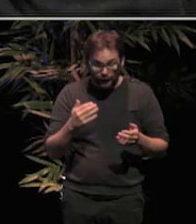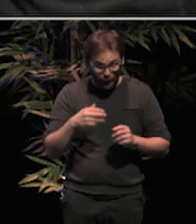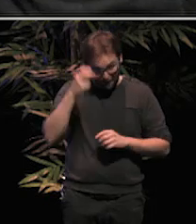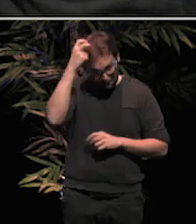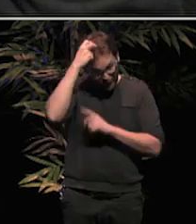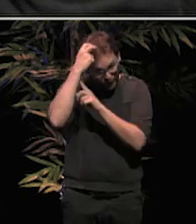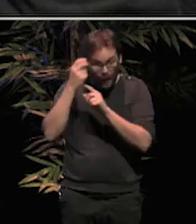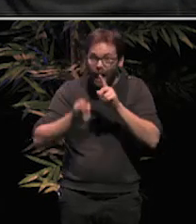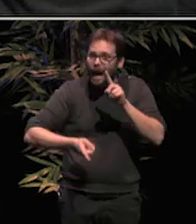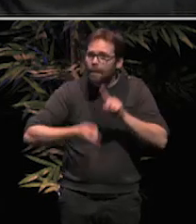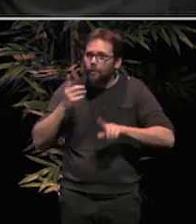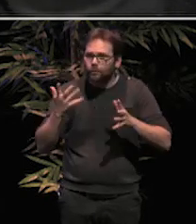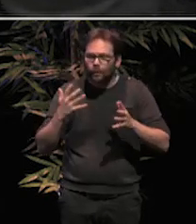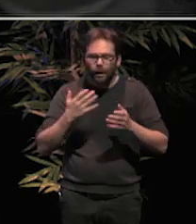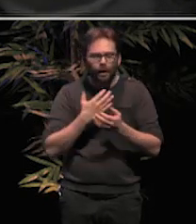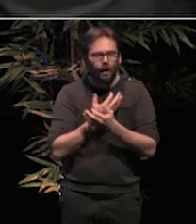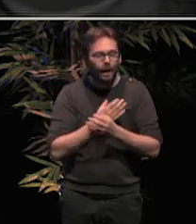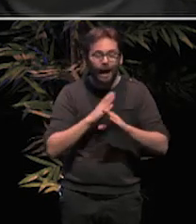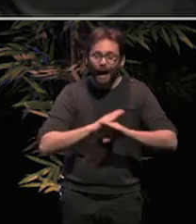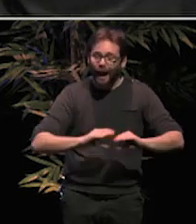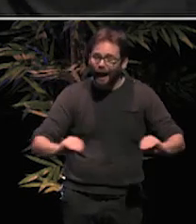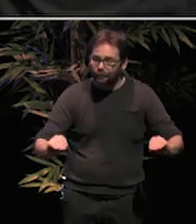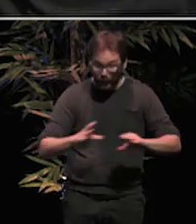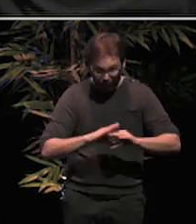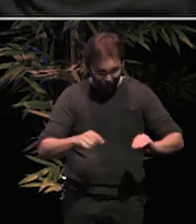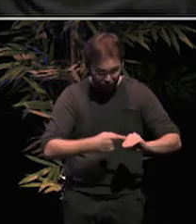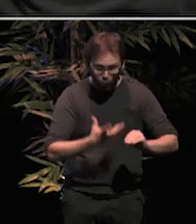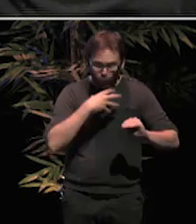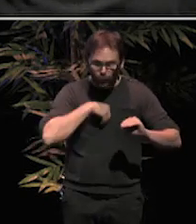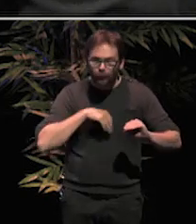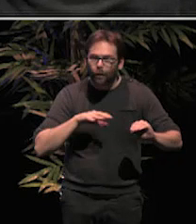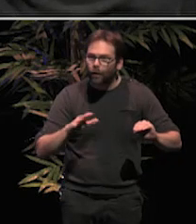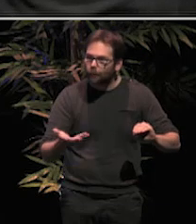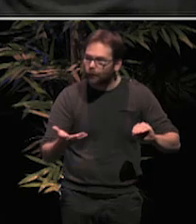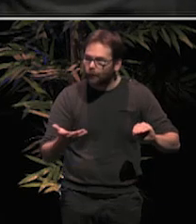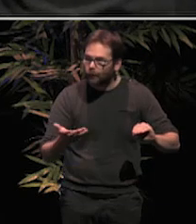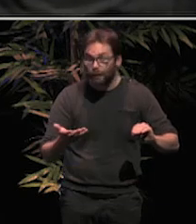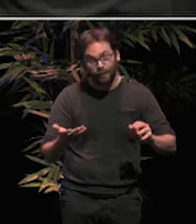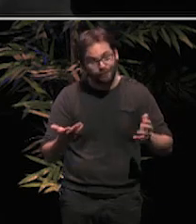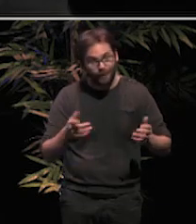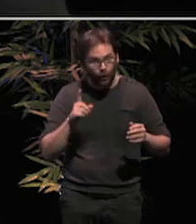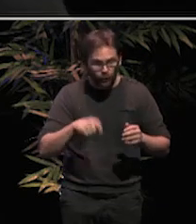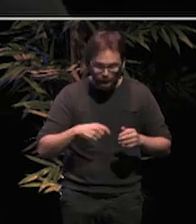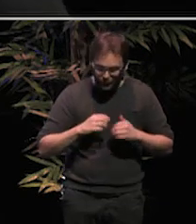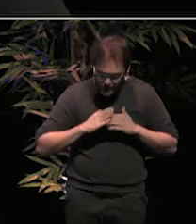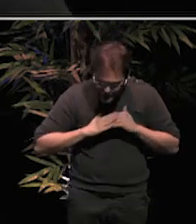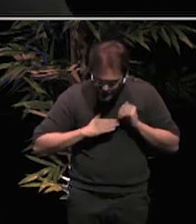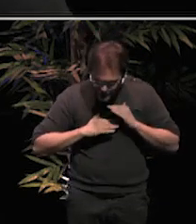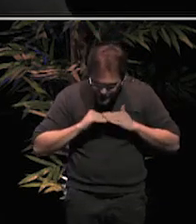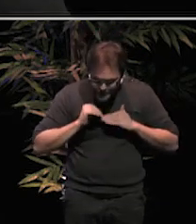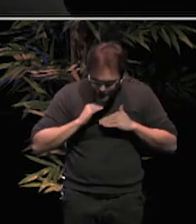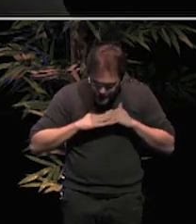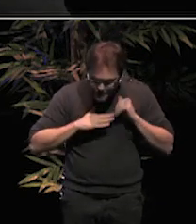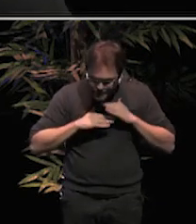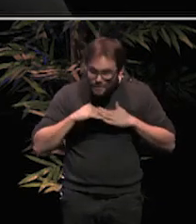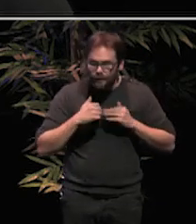c'est la sérénité, et cette sérénité, ce calme, il faut essayer de le cultiver en fait, et